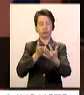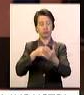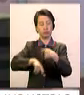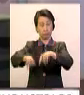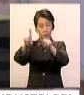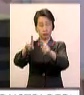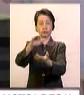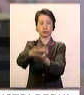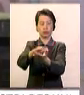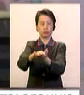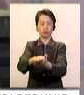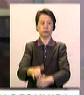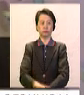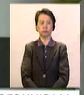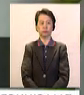alam persekolahan.